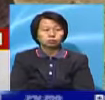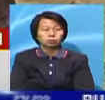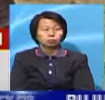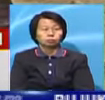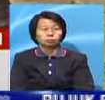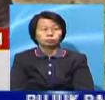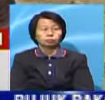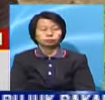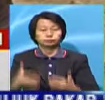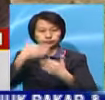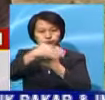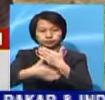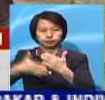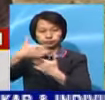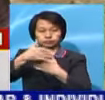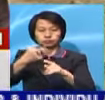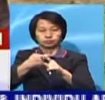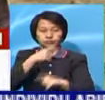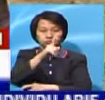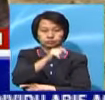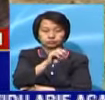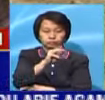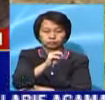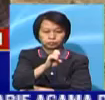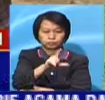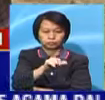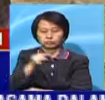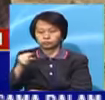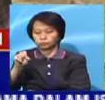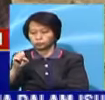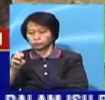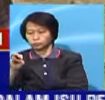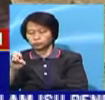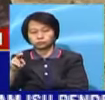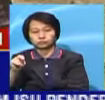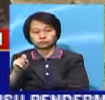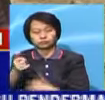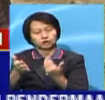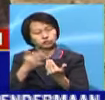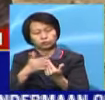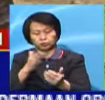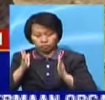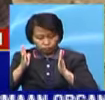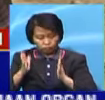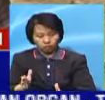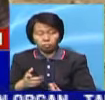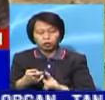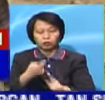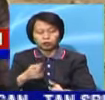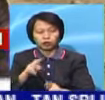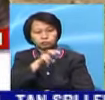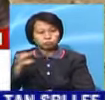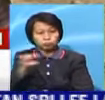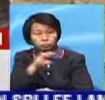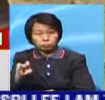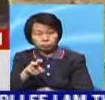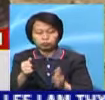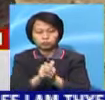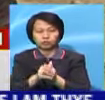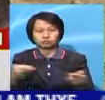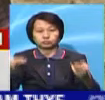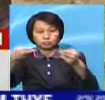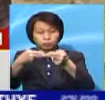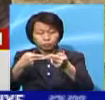Projek Lebuh Raya Pan Borneo dari Teluk Melano ke Sematan bukan sahaja memudahkan penduduk setempat dari segi pengangkutan dan